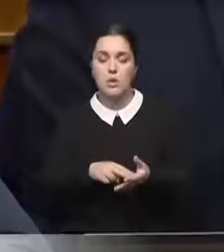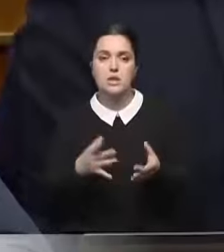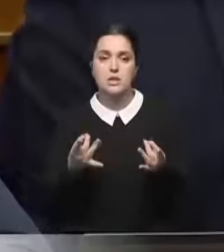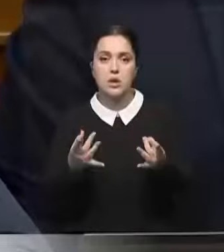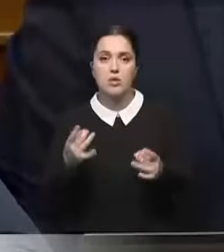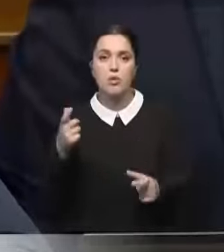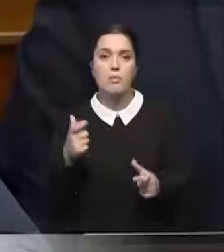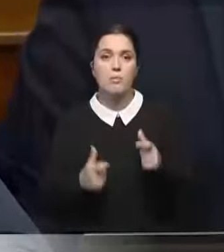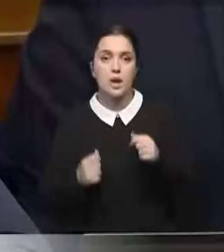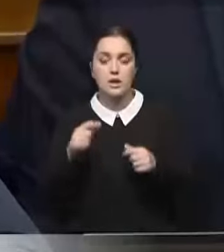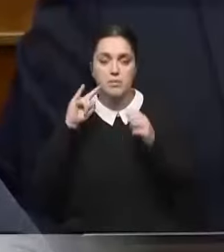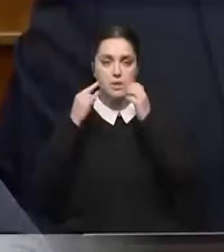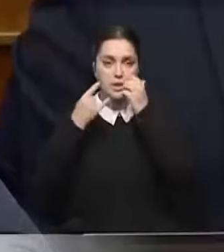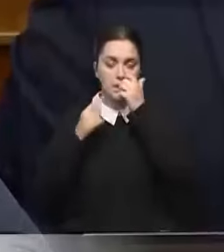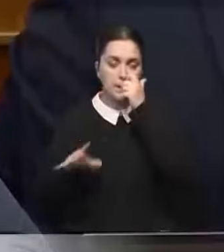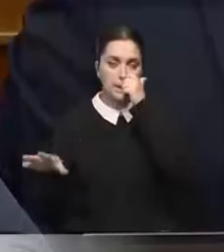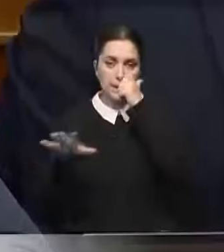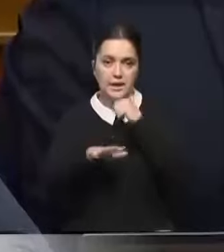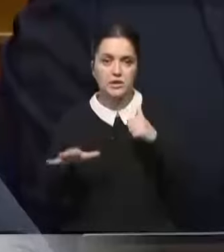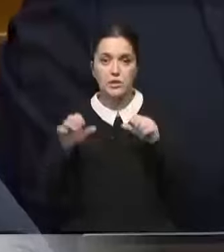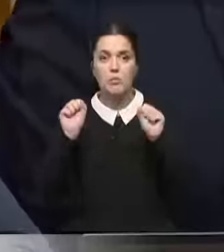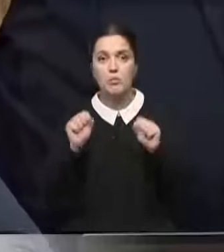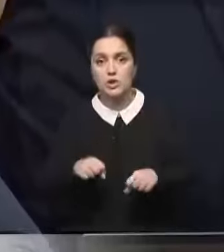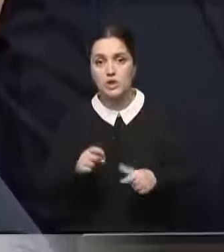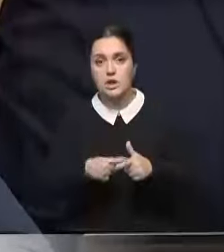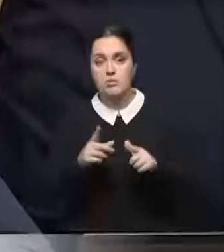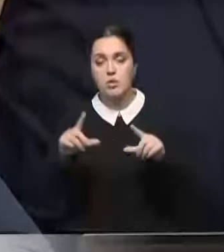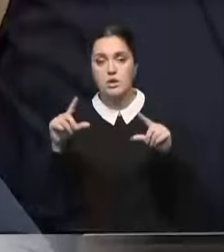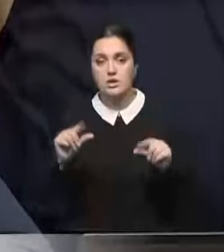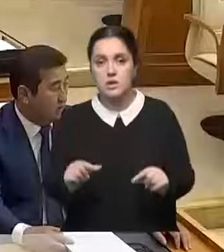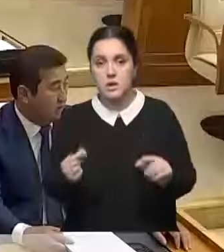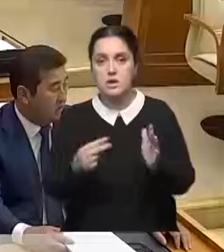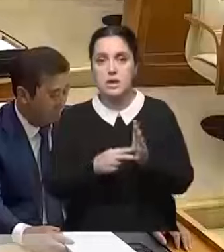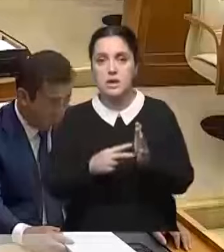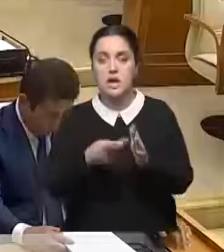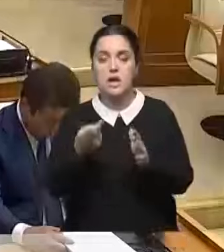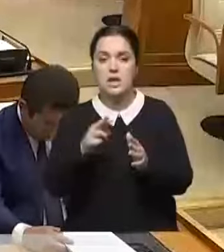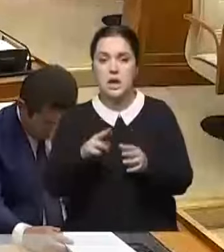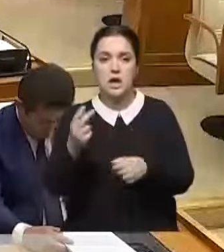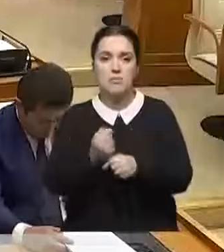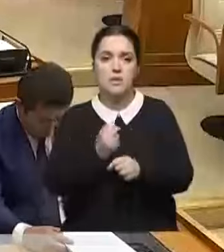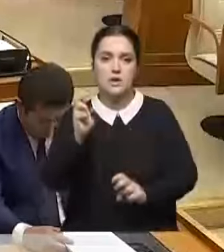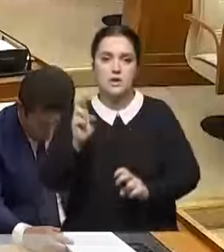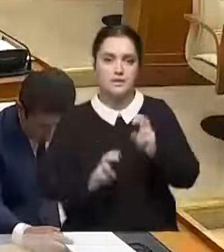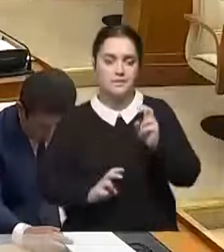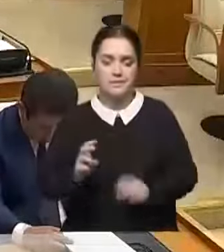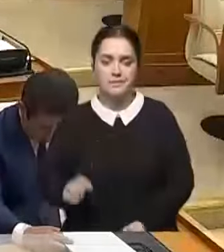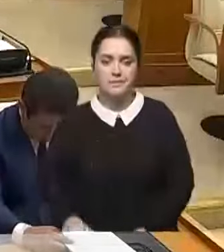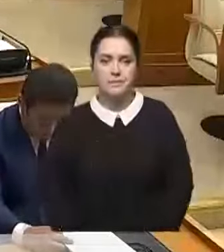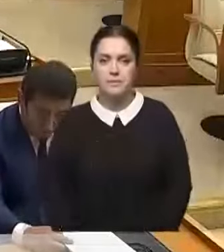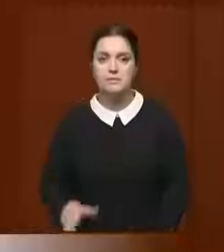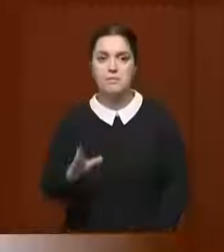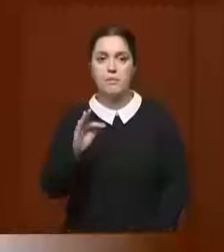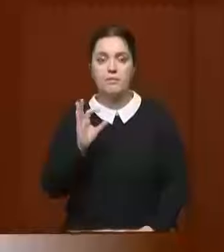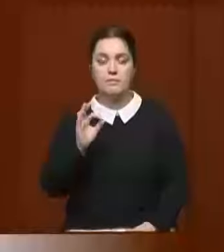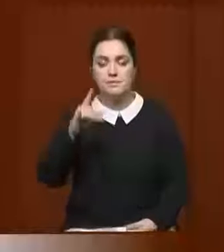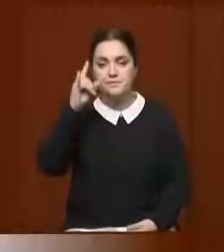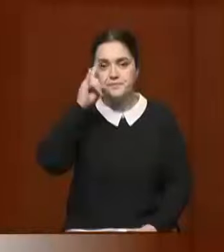стране и в Павлодарском регионе? Можно ли ожидать снижения цены для переработчиков? Со стороны Восточно-Казахстанской области